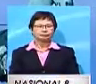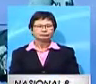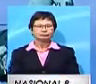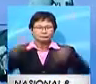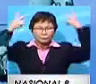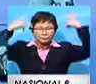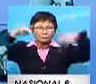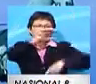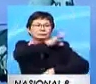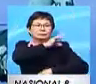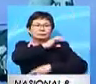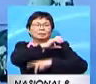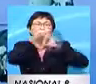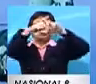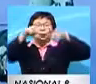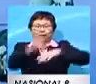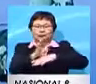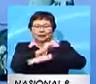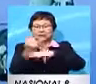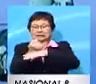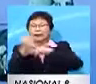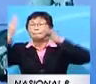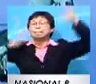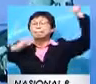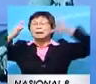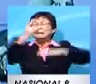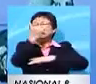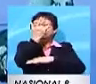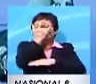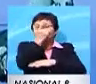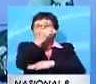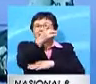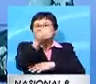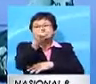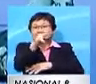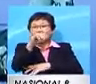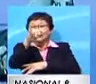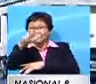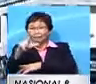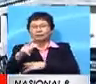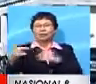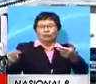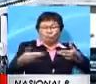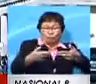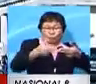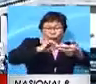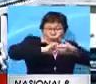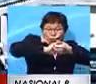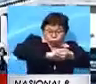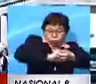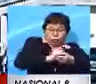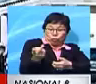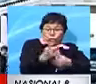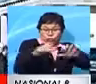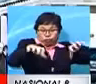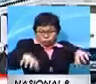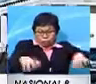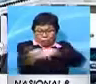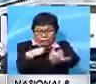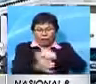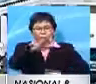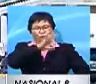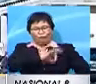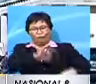Menurut pengarah eksekutif Dewan Perniagaan dan Industri Malaysia Jerman, Daniel Bernbach, hubungan yang kukuh antara kedua-dua negara memberi manfaat